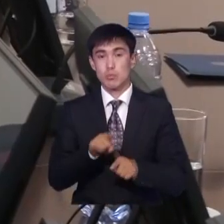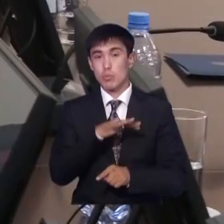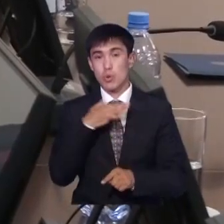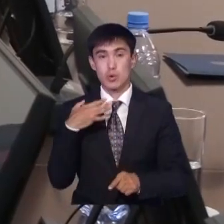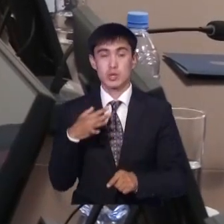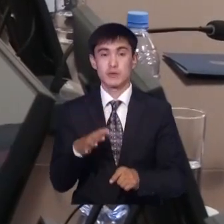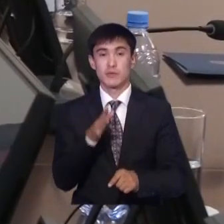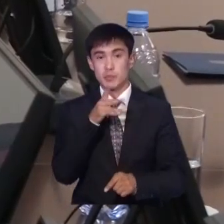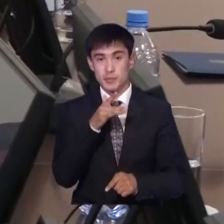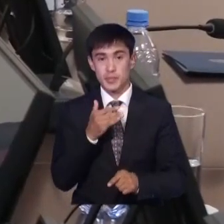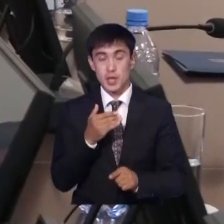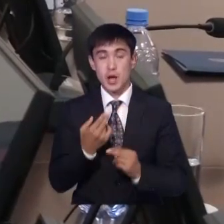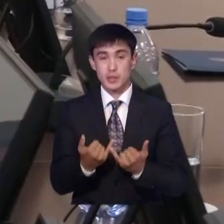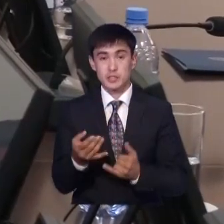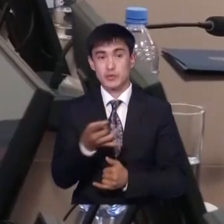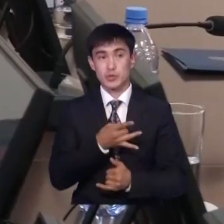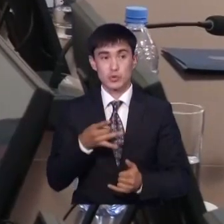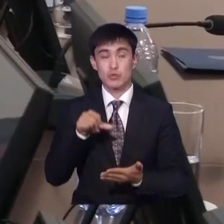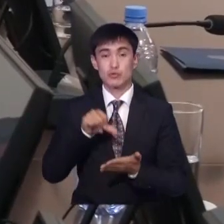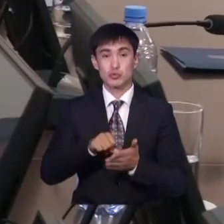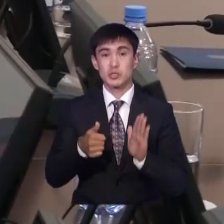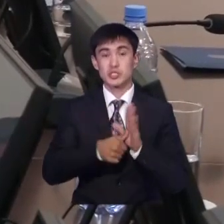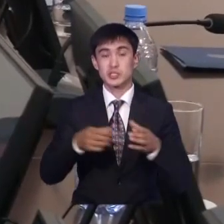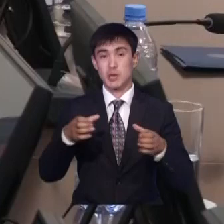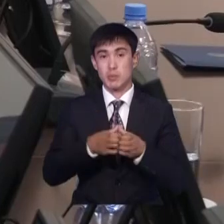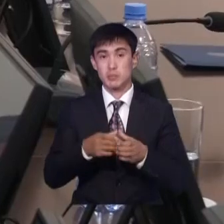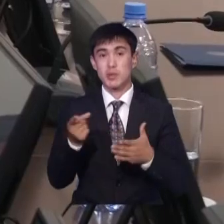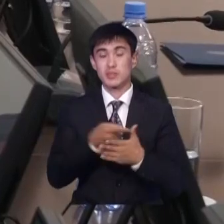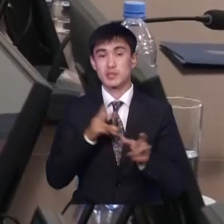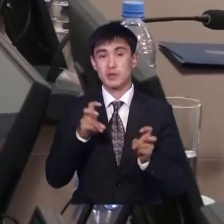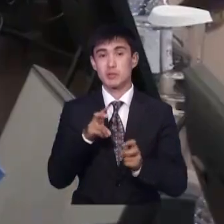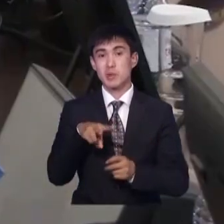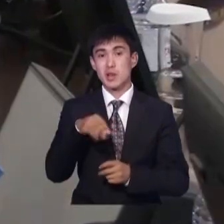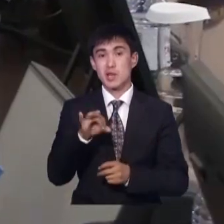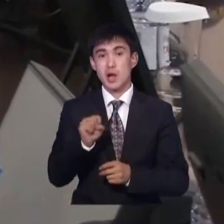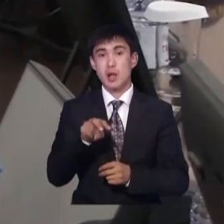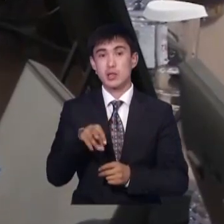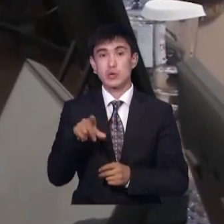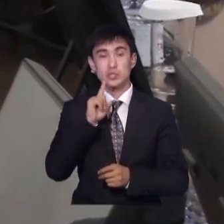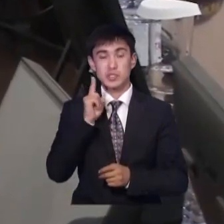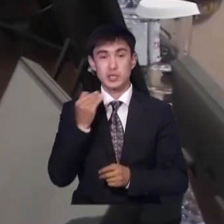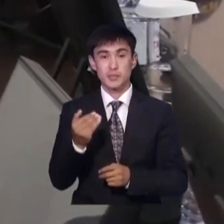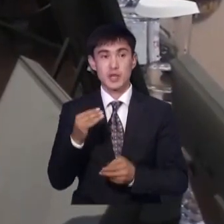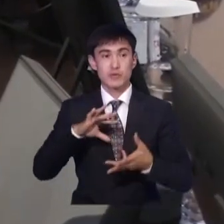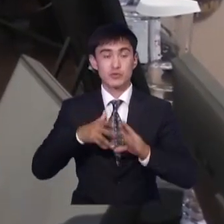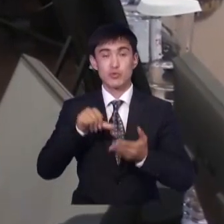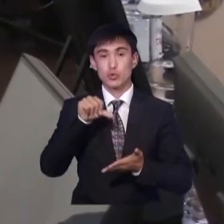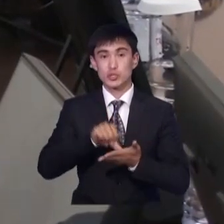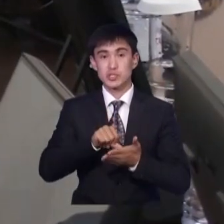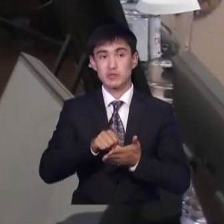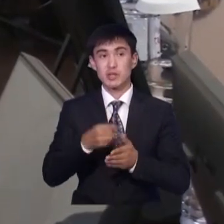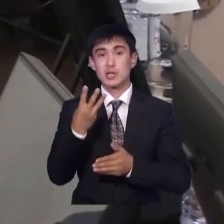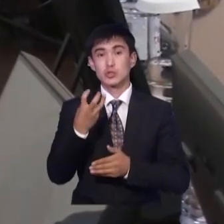было уже долгое время. От нашего региона выступило 6 команд под названием «Лига Алатау-Жастаре». Всего участвовало